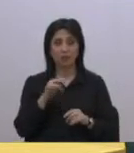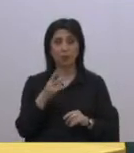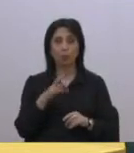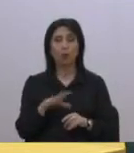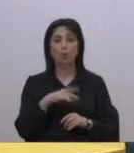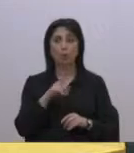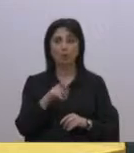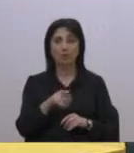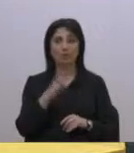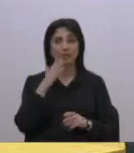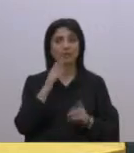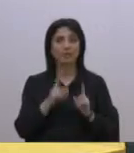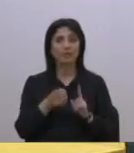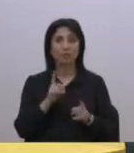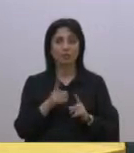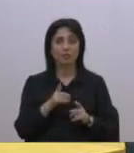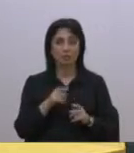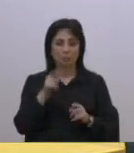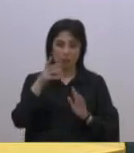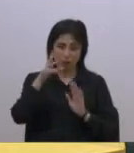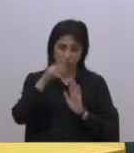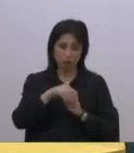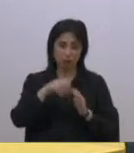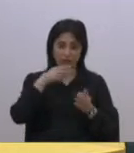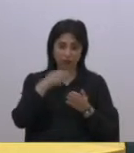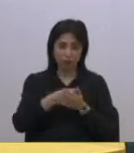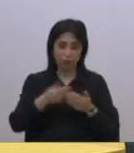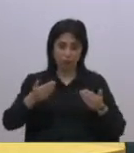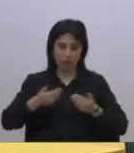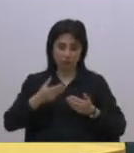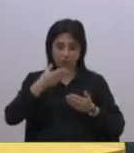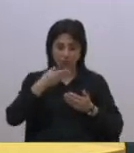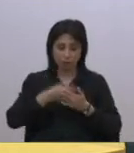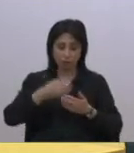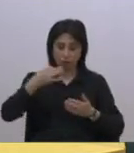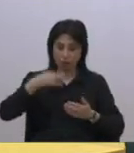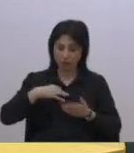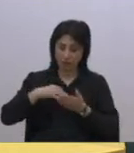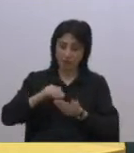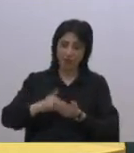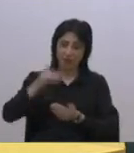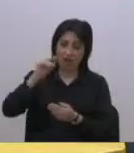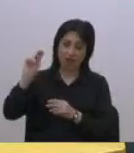ქონდეთ სინამდვილეში აი მათ შორის საკუთარ ცხოვრებაზე, საკუთარი შვილების